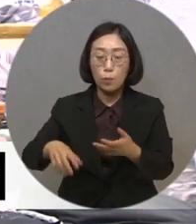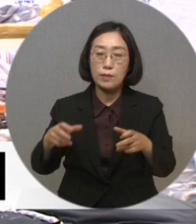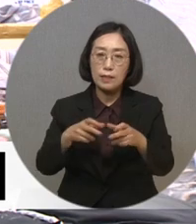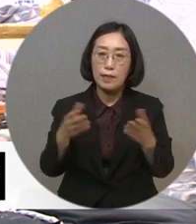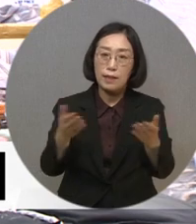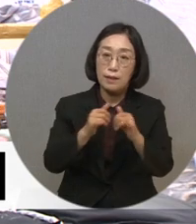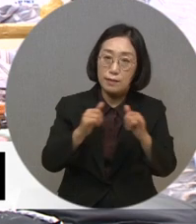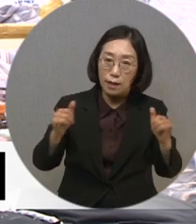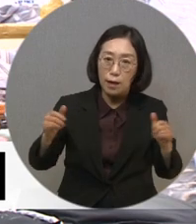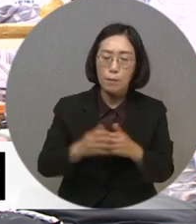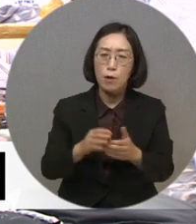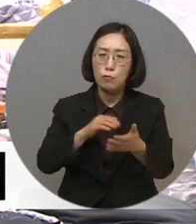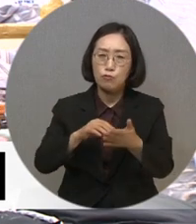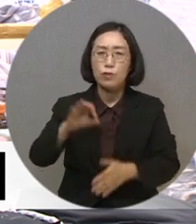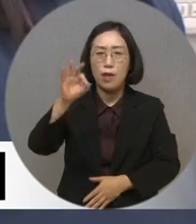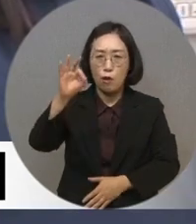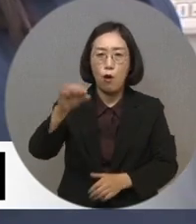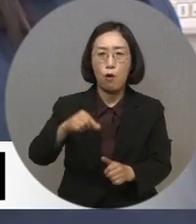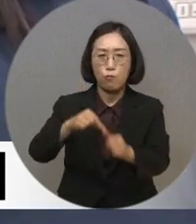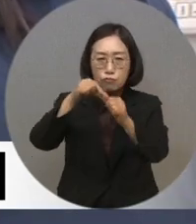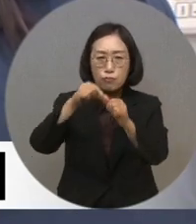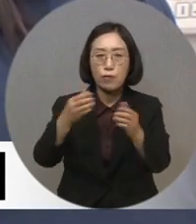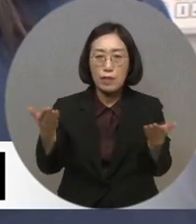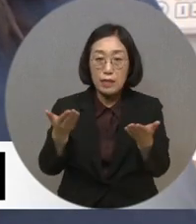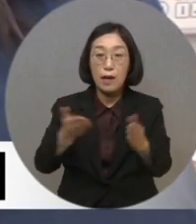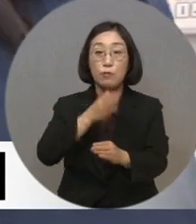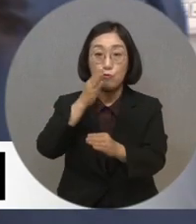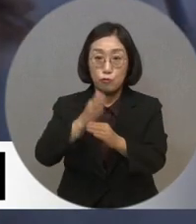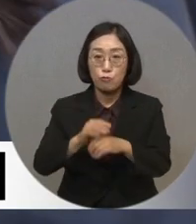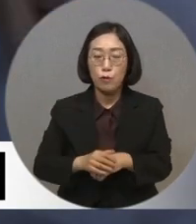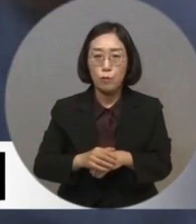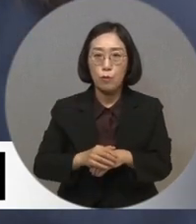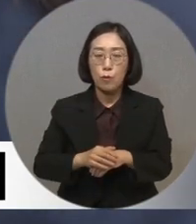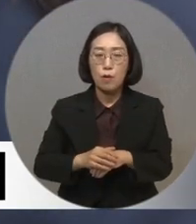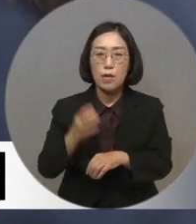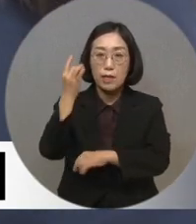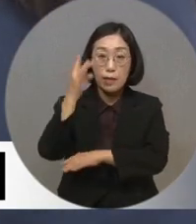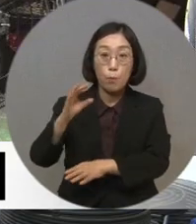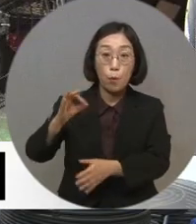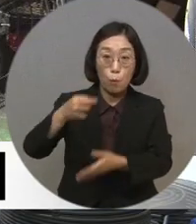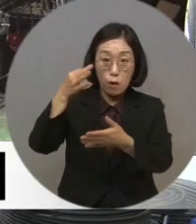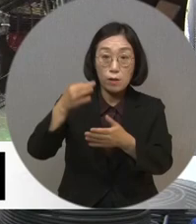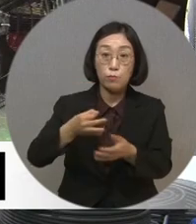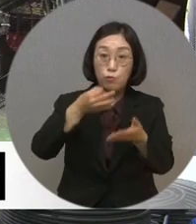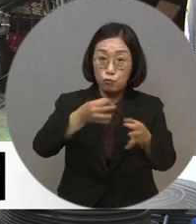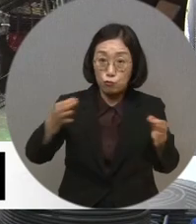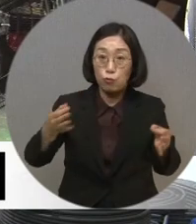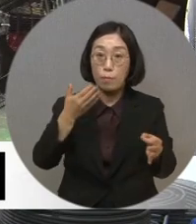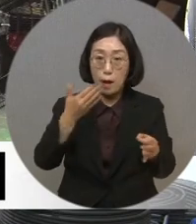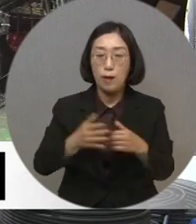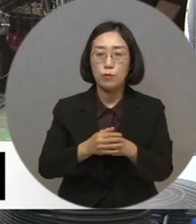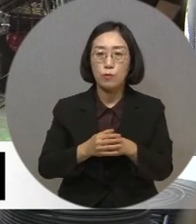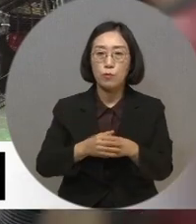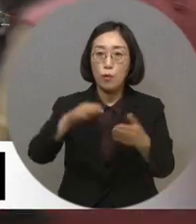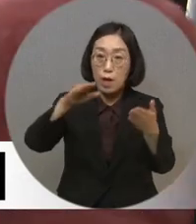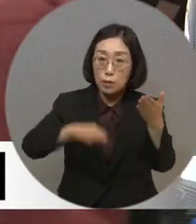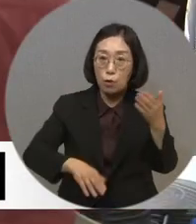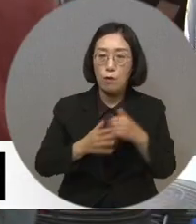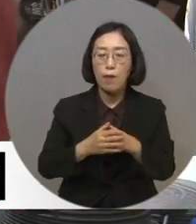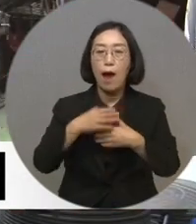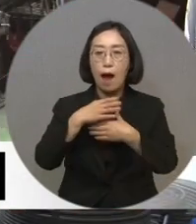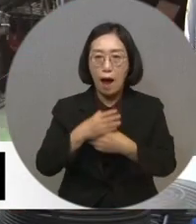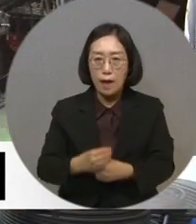근로자를 최소 10명 이상 고용하고 최저임금 이상의 임금을 주는 등 장애인 근로자가 편리하고